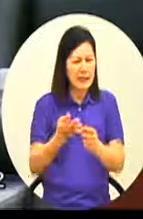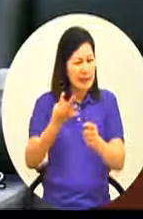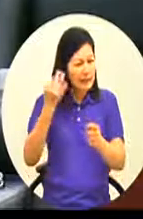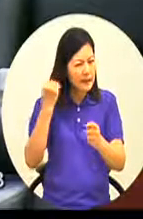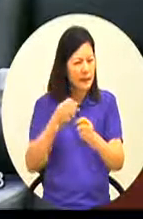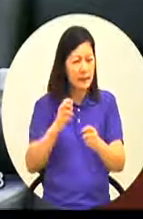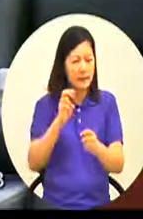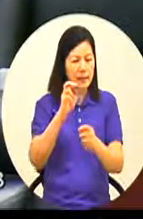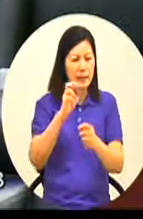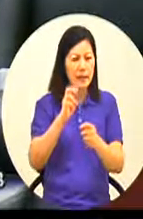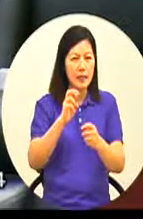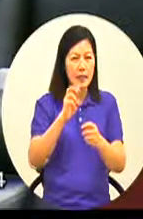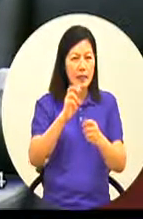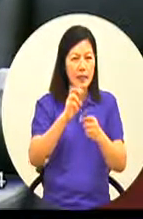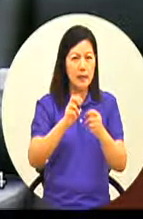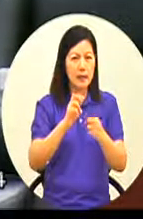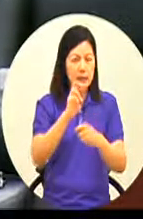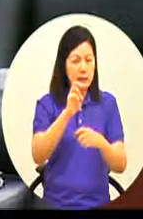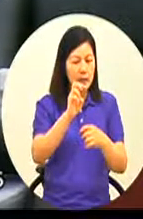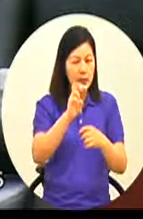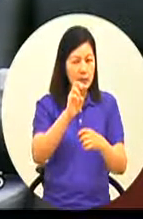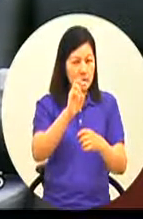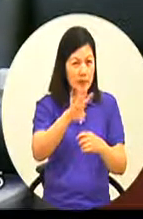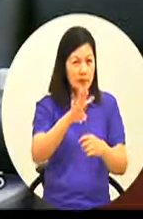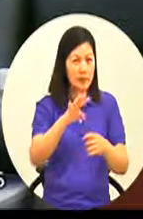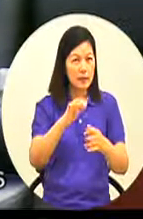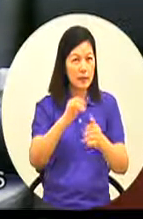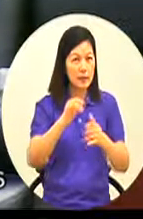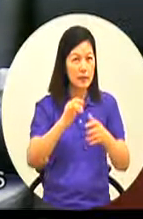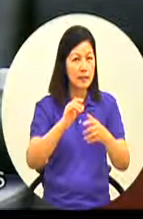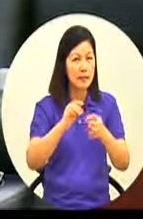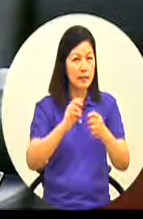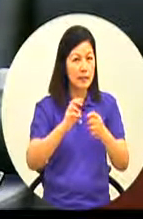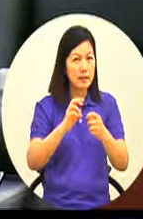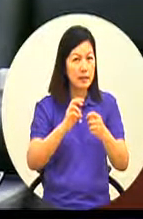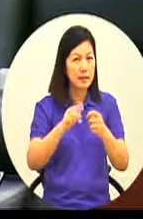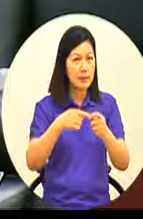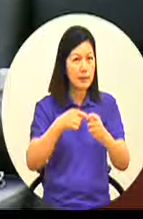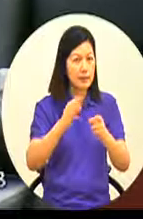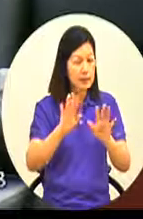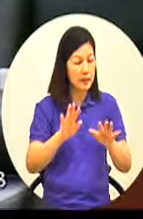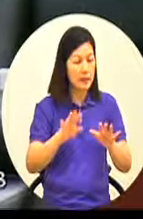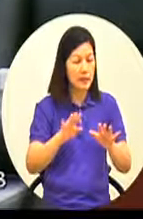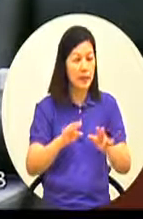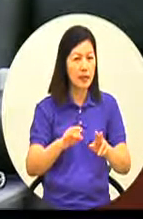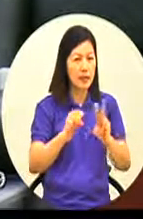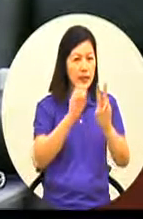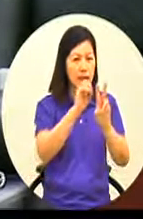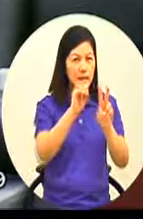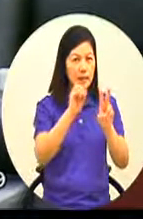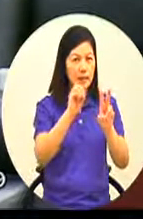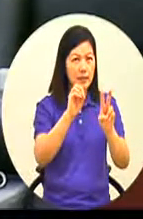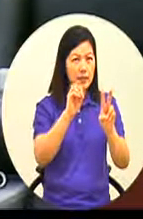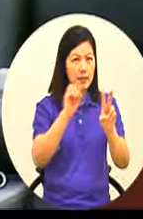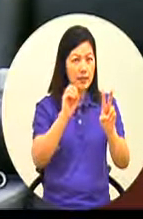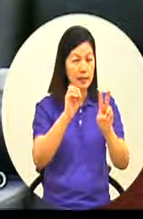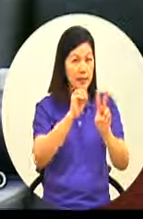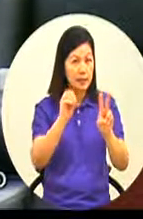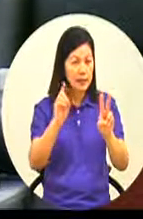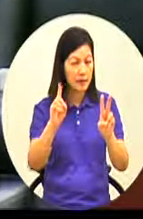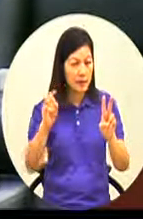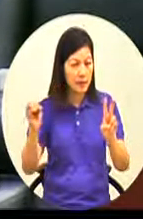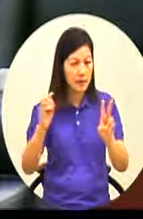啊，高雄县长的时代哦。那现在也是二十一世纪，有已经有一段